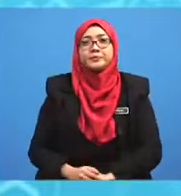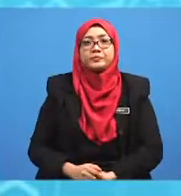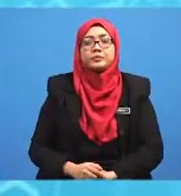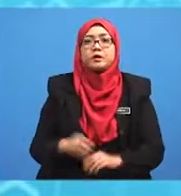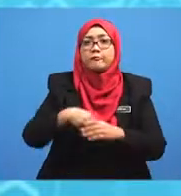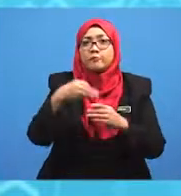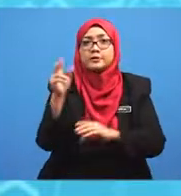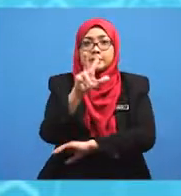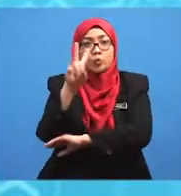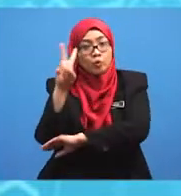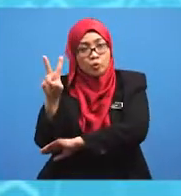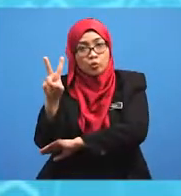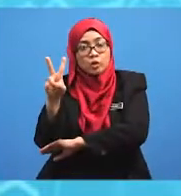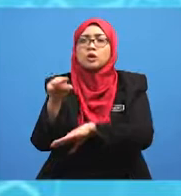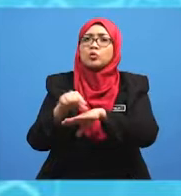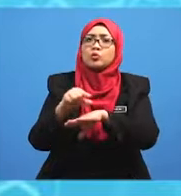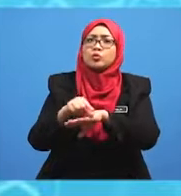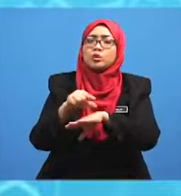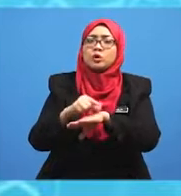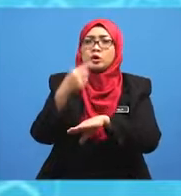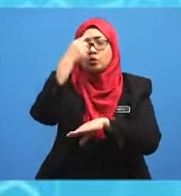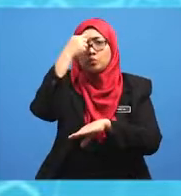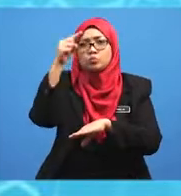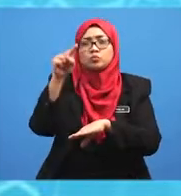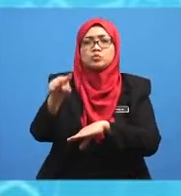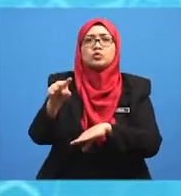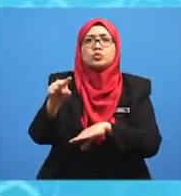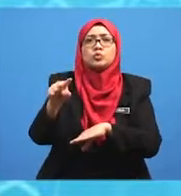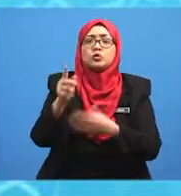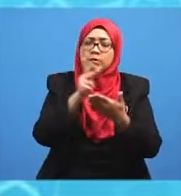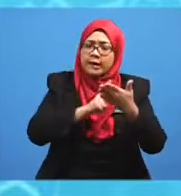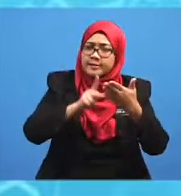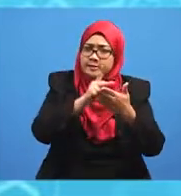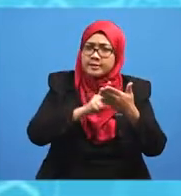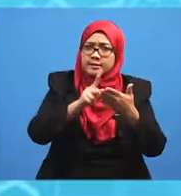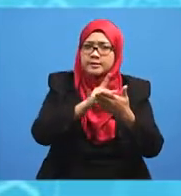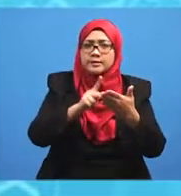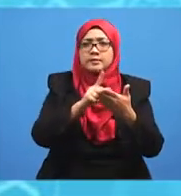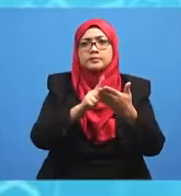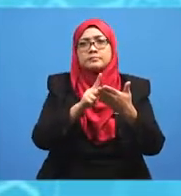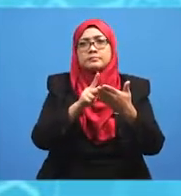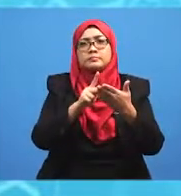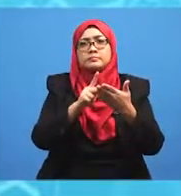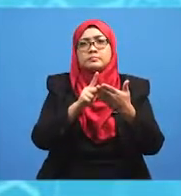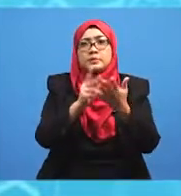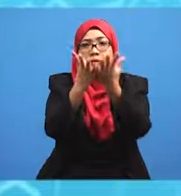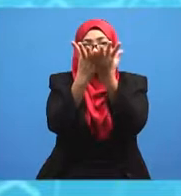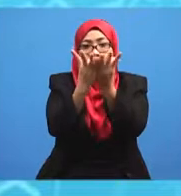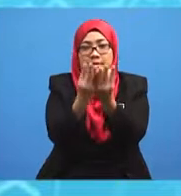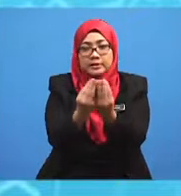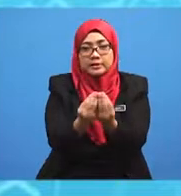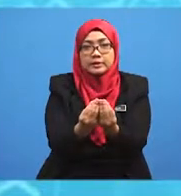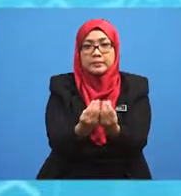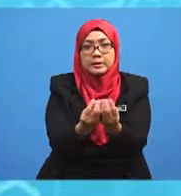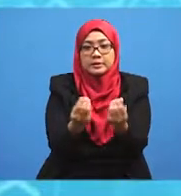Fosforus-32 digunakan sebagai penyurih untuk mengkaji keberkesanan penyerapan baja